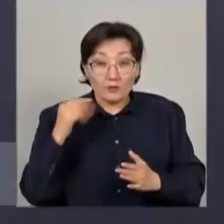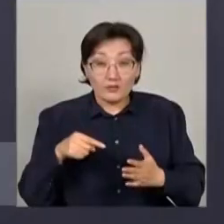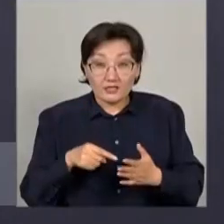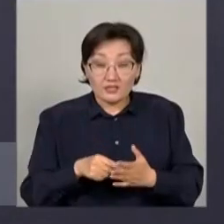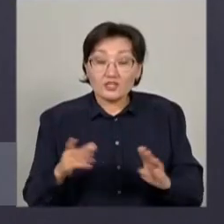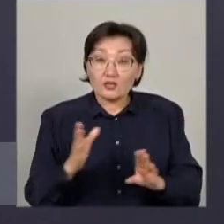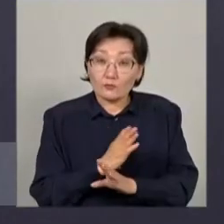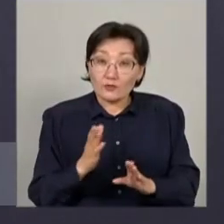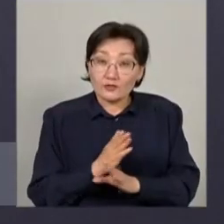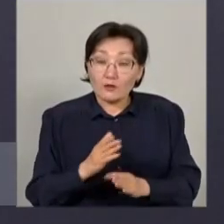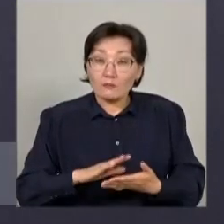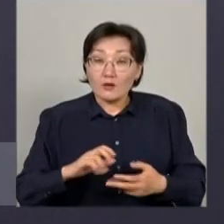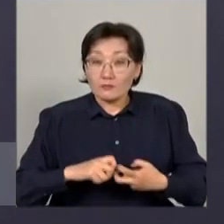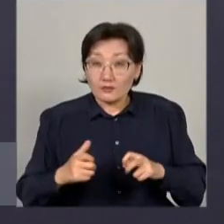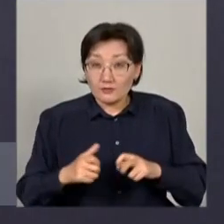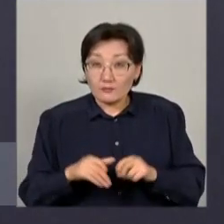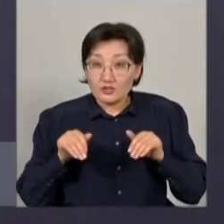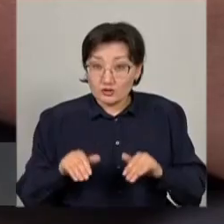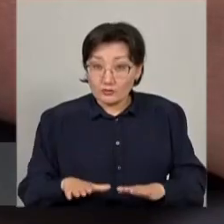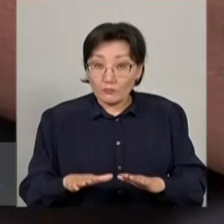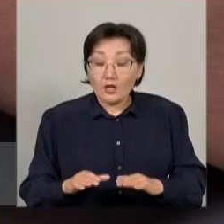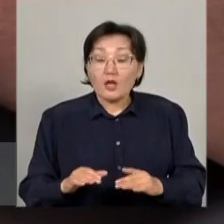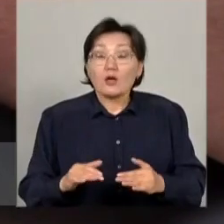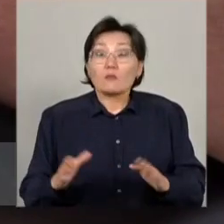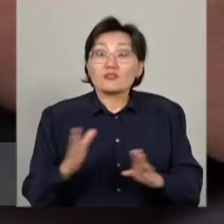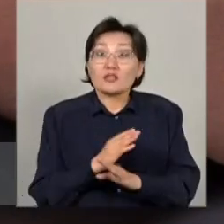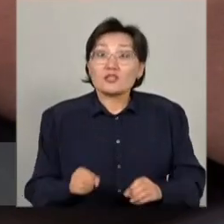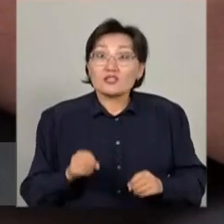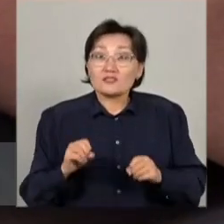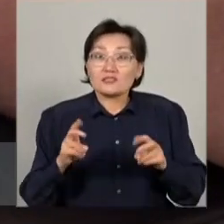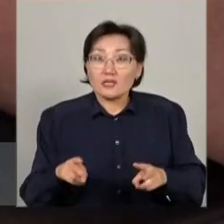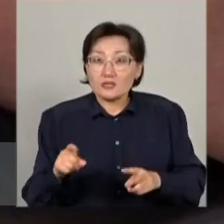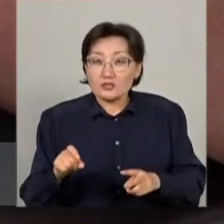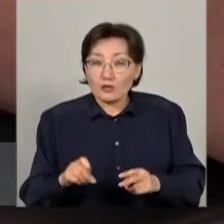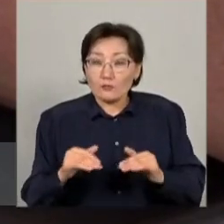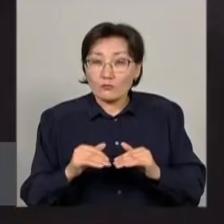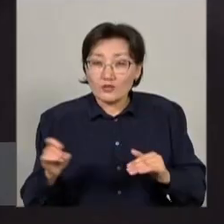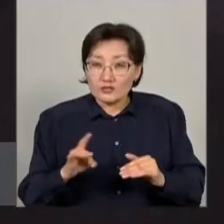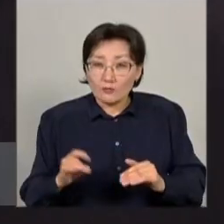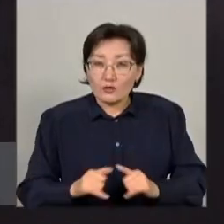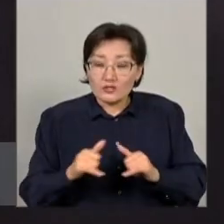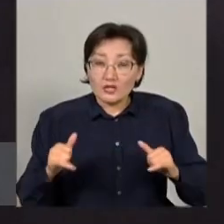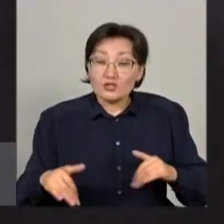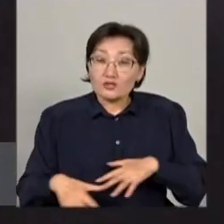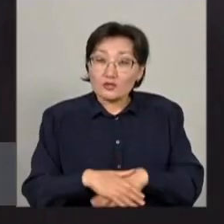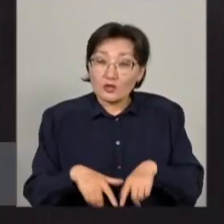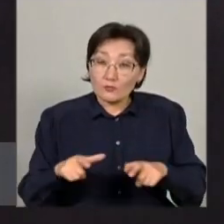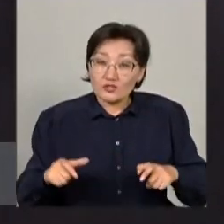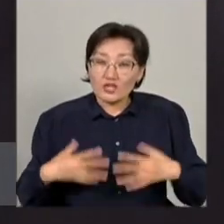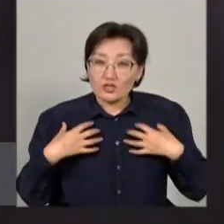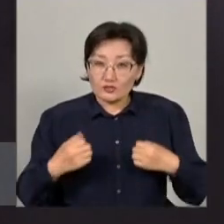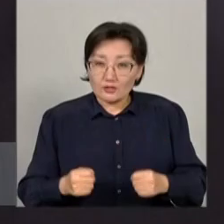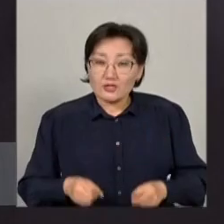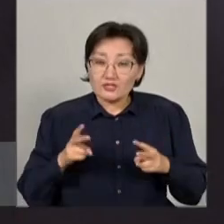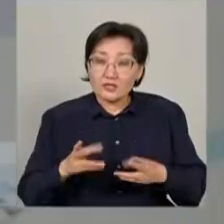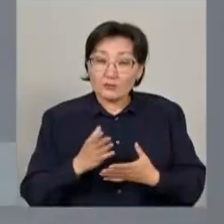аспанын торлаған көк түтіннен арылту. Айтуларынша ауадағы зиянды зат мөлшері қазір шамадан тыс артып, тұрғындардың денсаулығына зиян